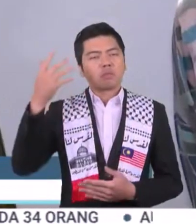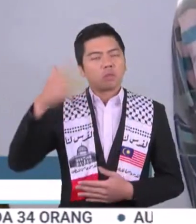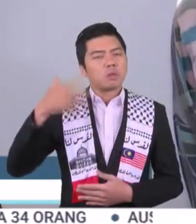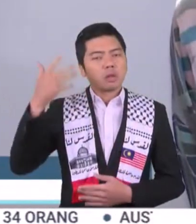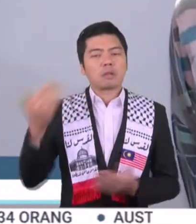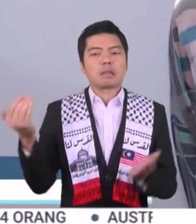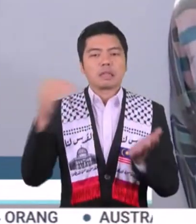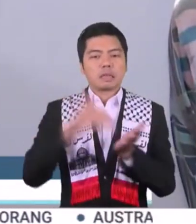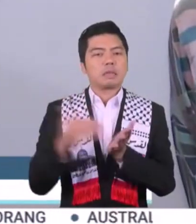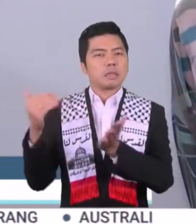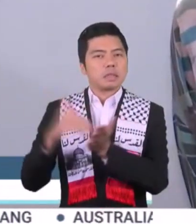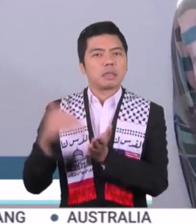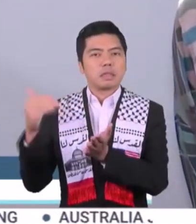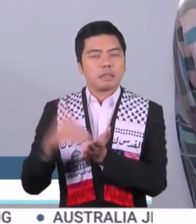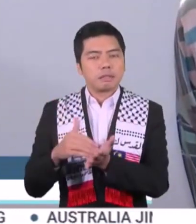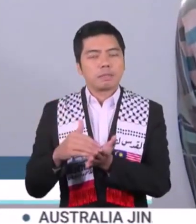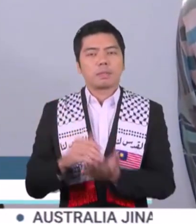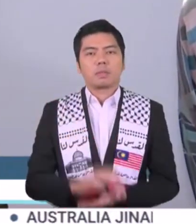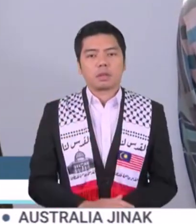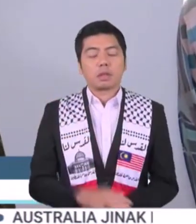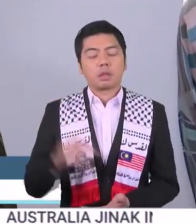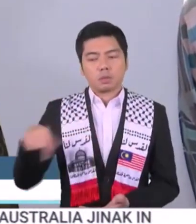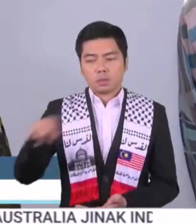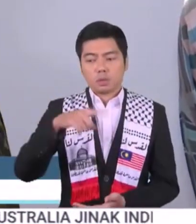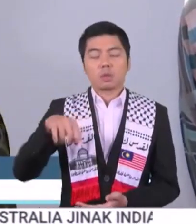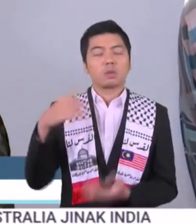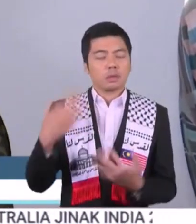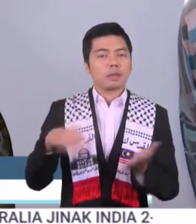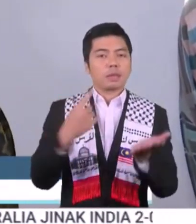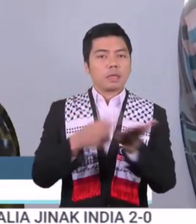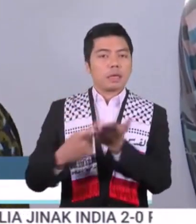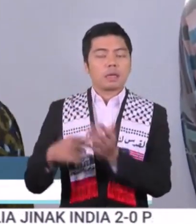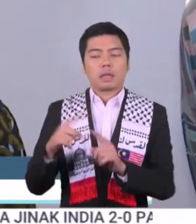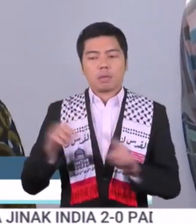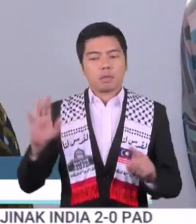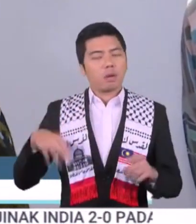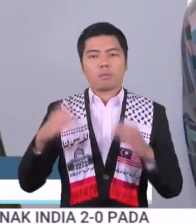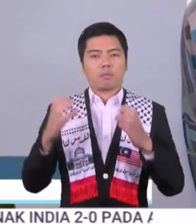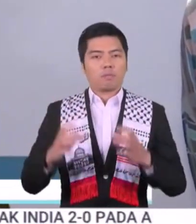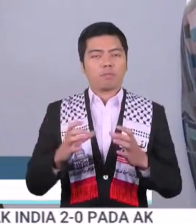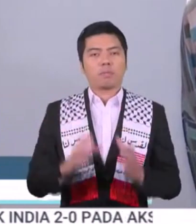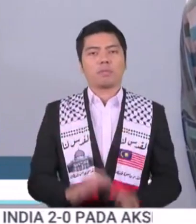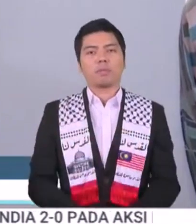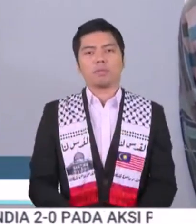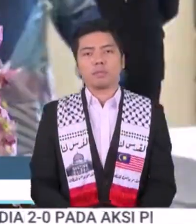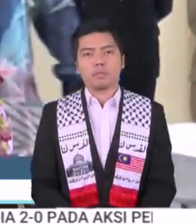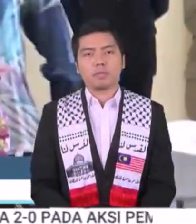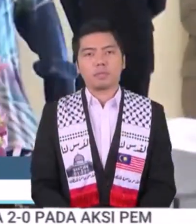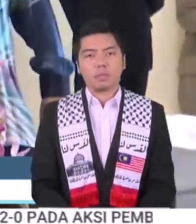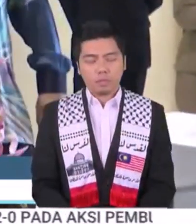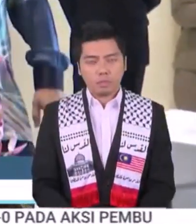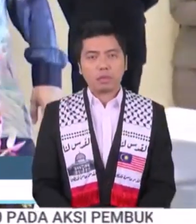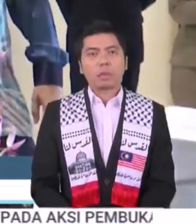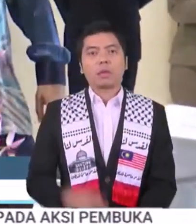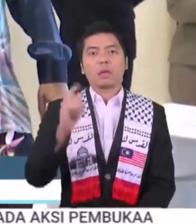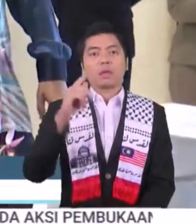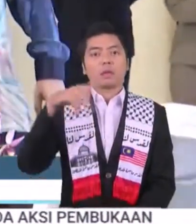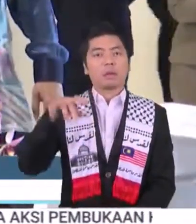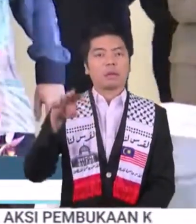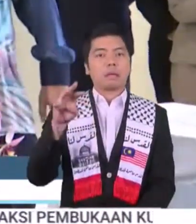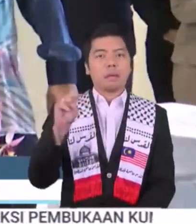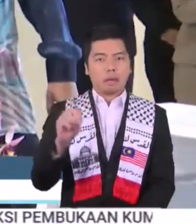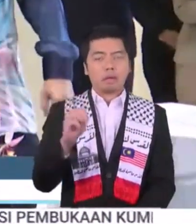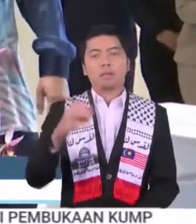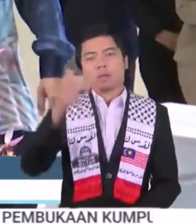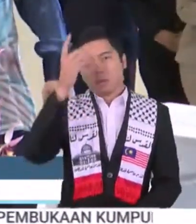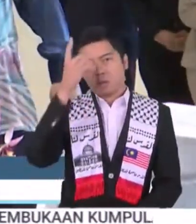Saya lihat ini antara perkara-perkara yang sedang dibincangkan, tapi belum ada keputusan. Sebelum ini, Timbalan Perdana Menteri Datuk